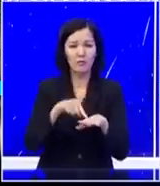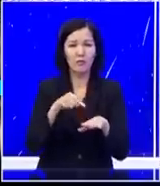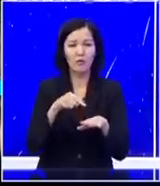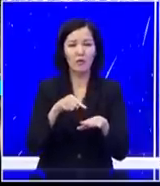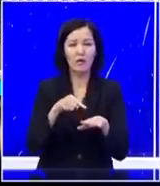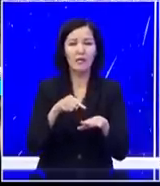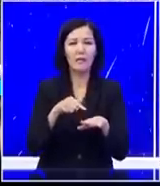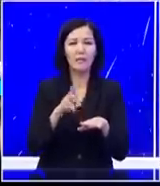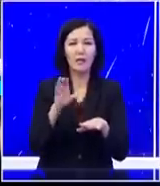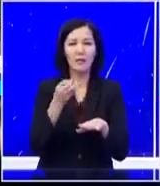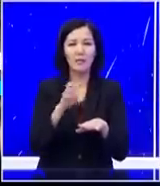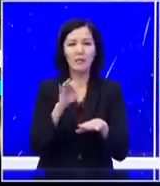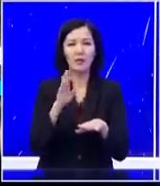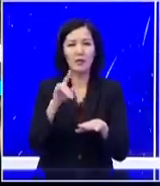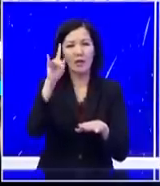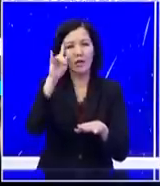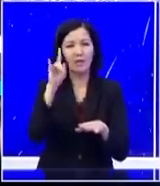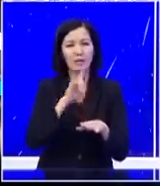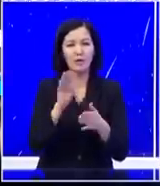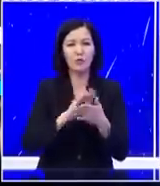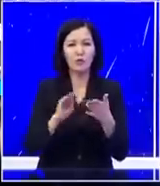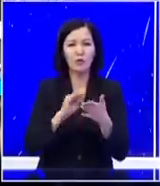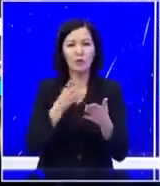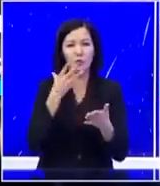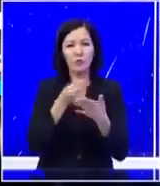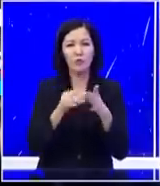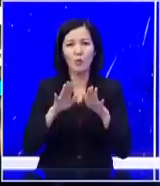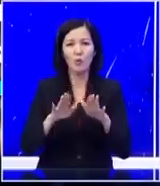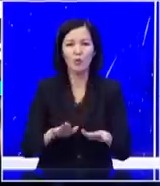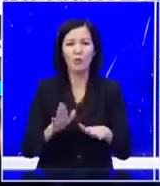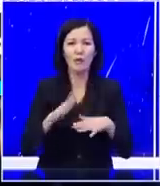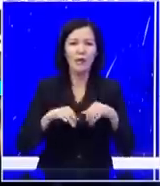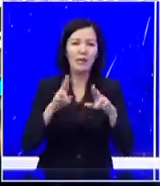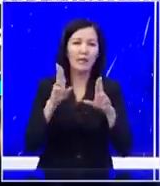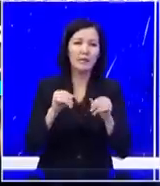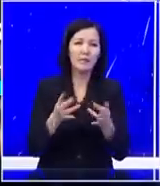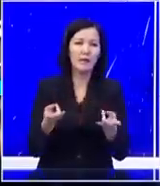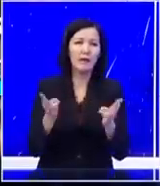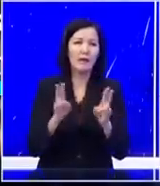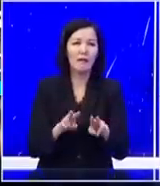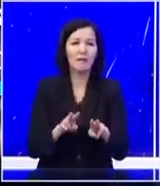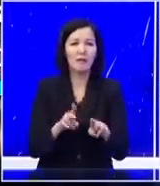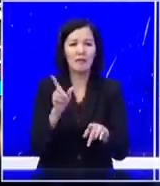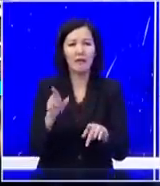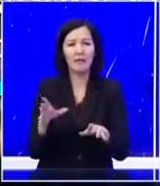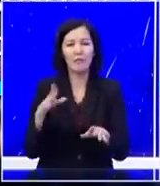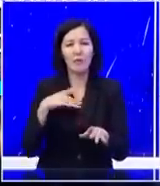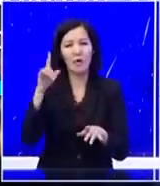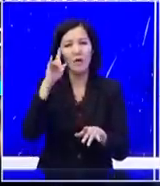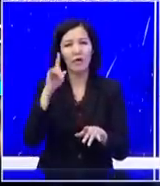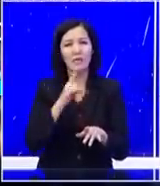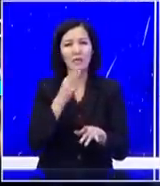айтамын. Бейсен Құранбек қазақ журналистикасында өзіндік орны бар, кәсіби қолтаңбасын қалыптастырған азамат еді. Қазақстан